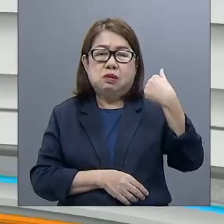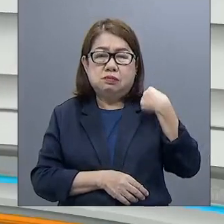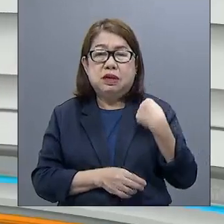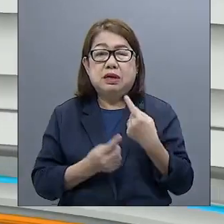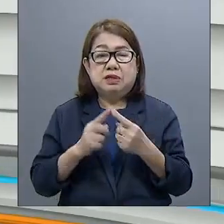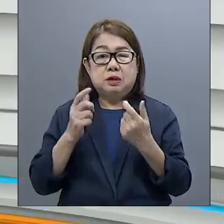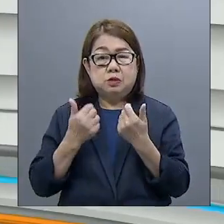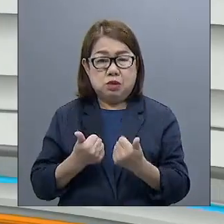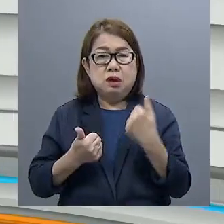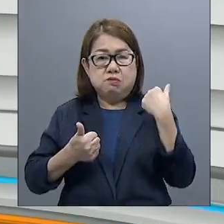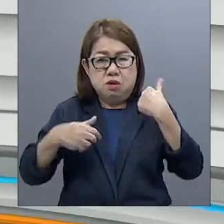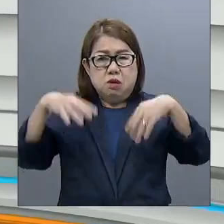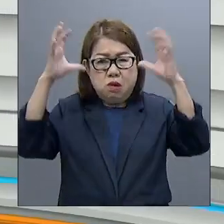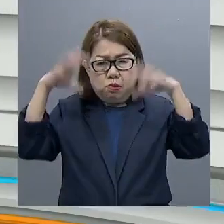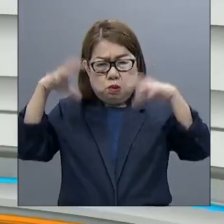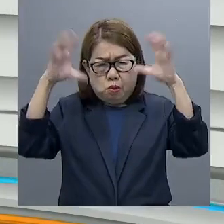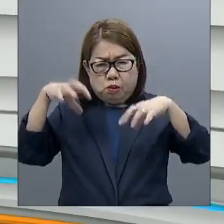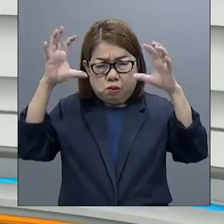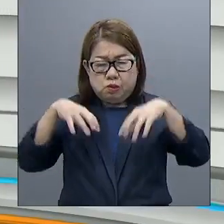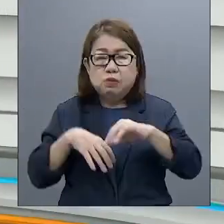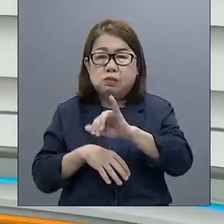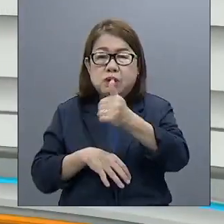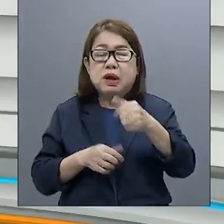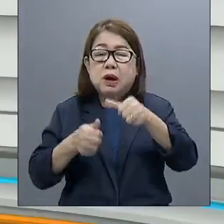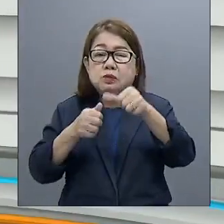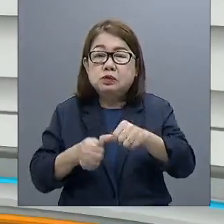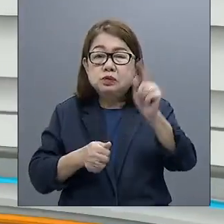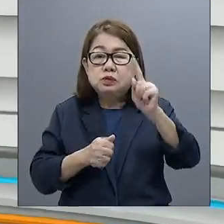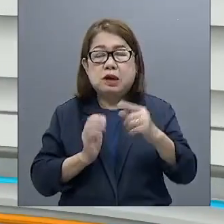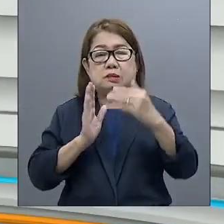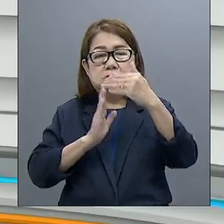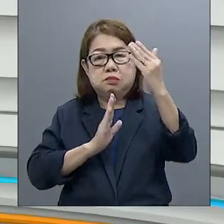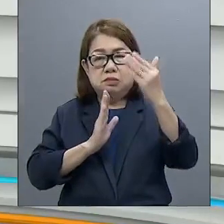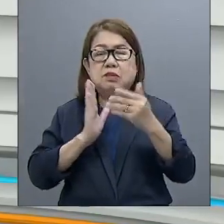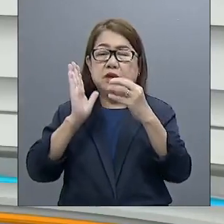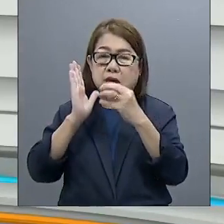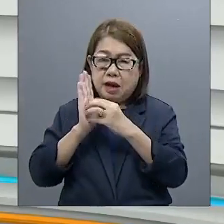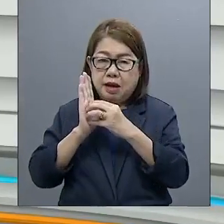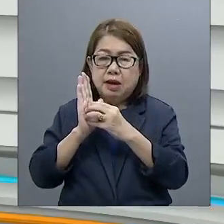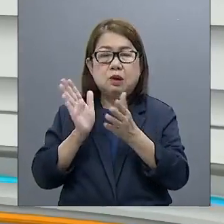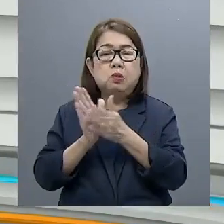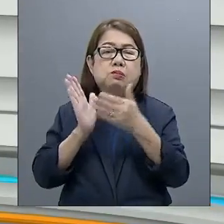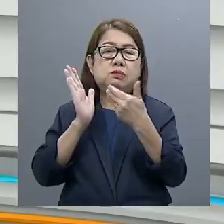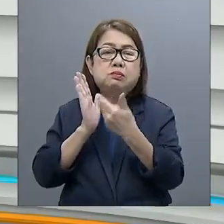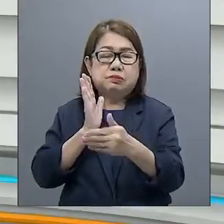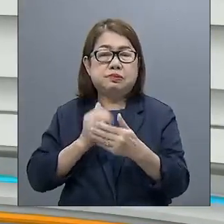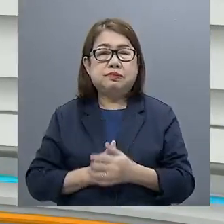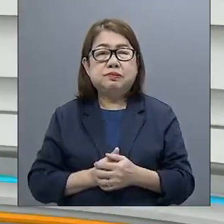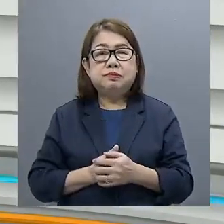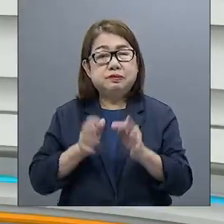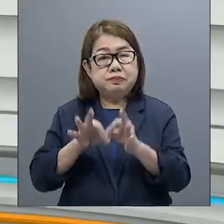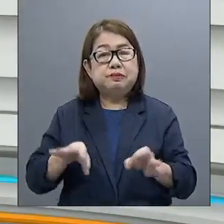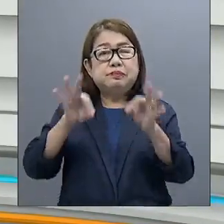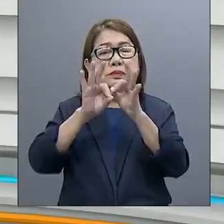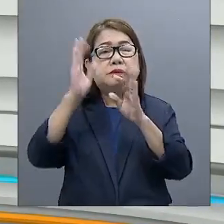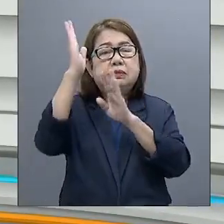ยะนี้กจะมีฟนตกหนกเกิใน้นะคะไม่วจะเป็นบริเวณพนที่พราเน้อบริเวณพา mastแล้วก็พพรากตาัออกค่ะเวณภาค